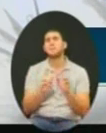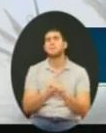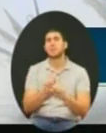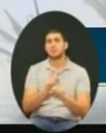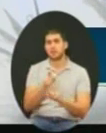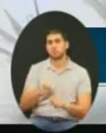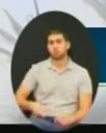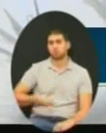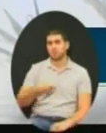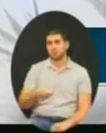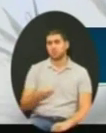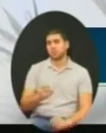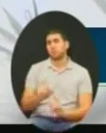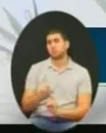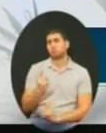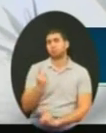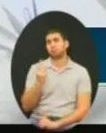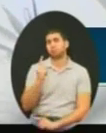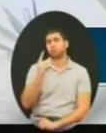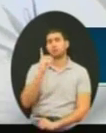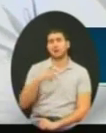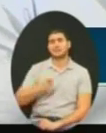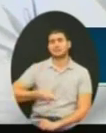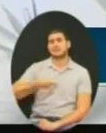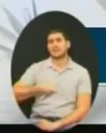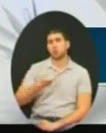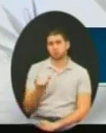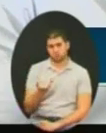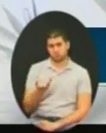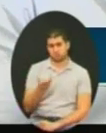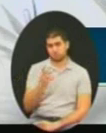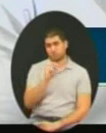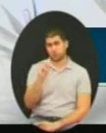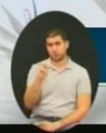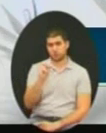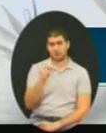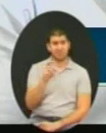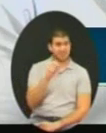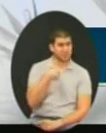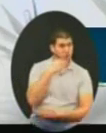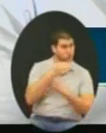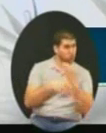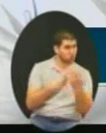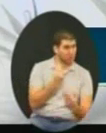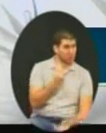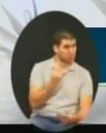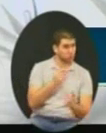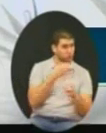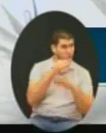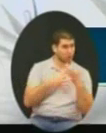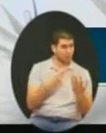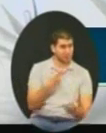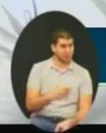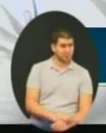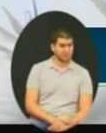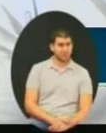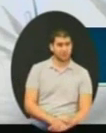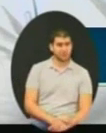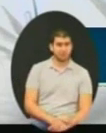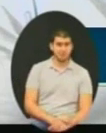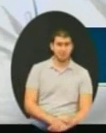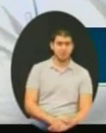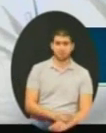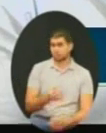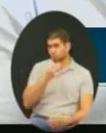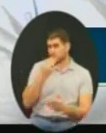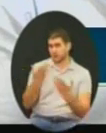הם משלמים סכומים עצומים על שכר דירה. בנושא הזה של שכר... נחמה, אני אשאל אותך שאלה. תשאל? נחמה, אני אשאל אותך